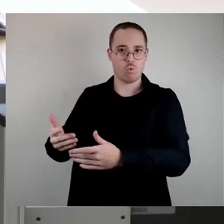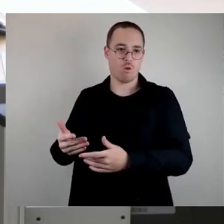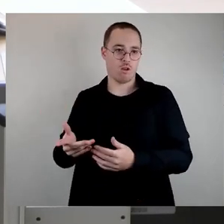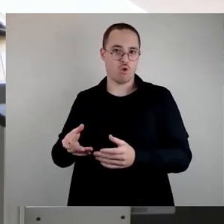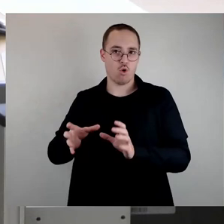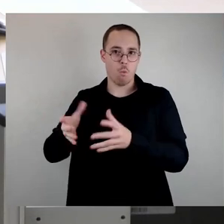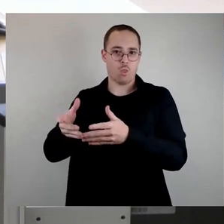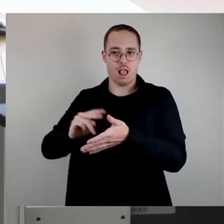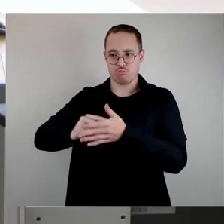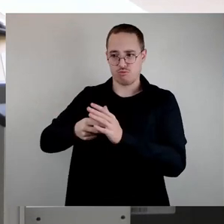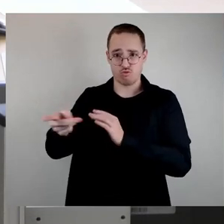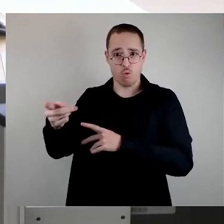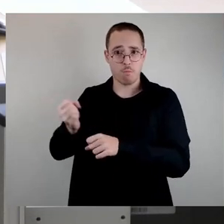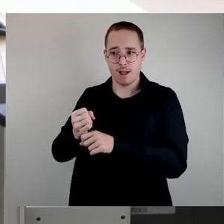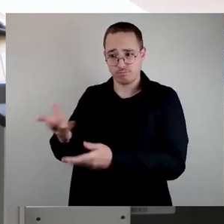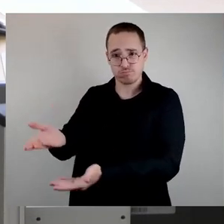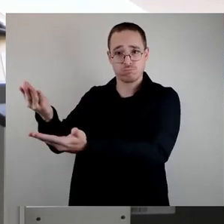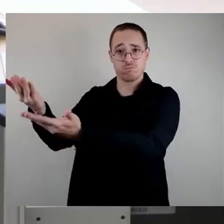tun.